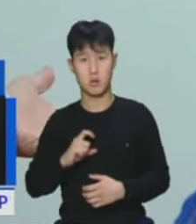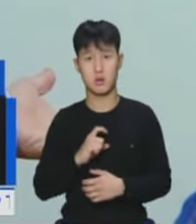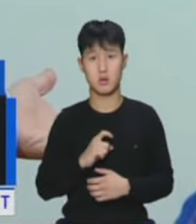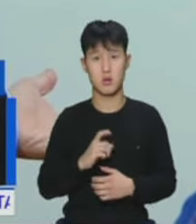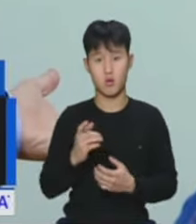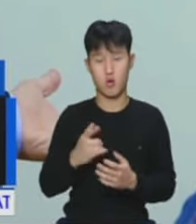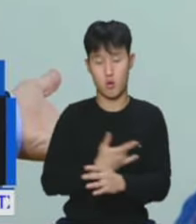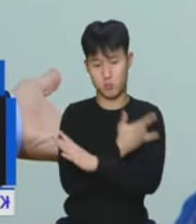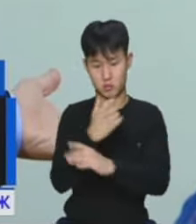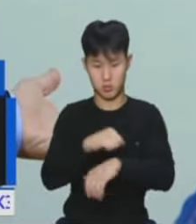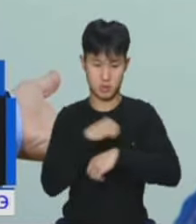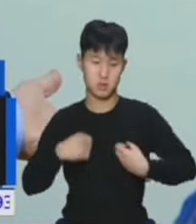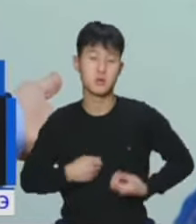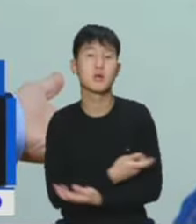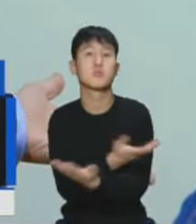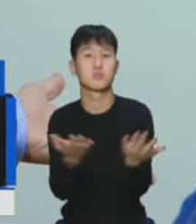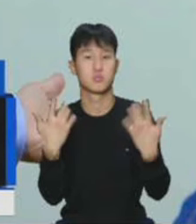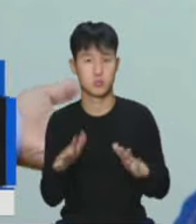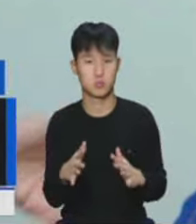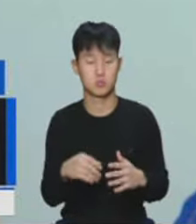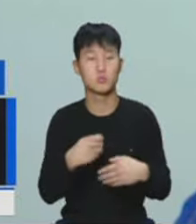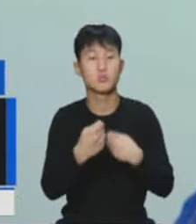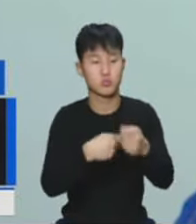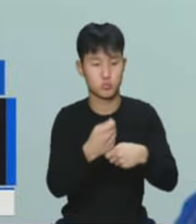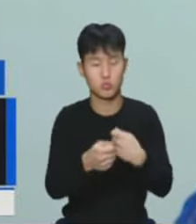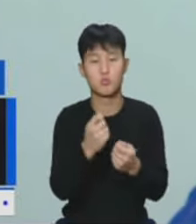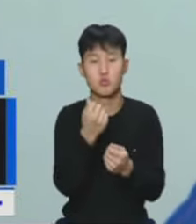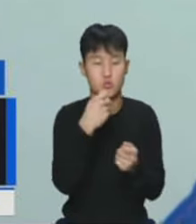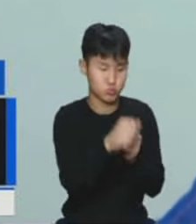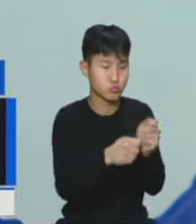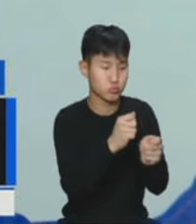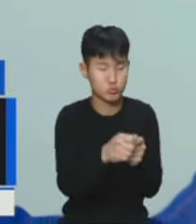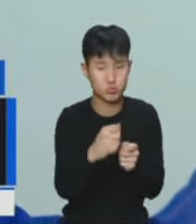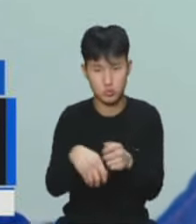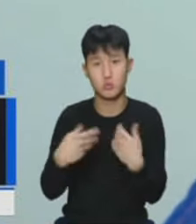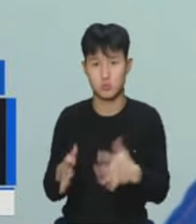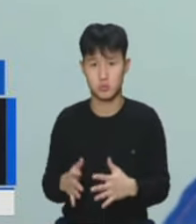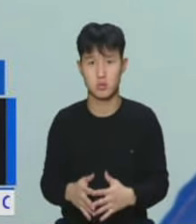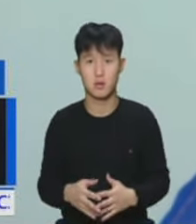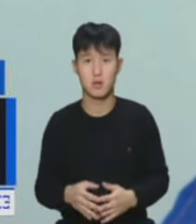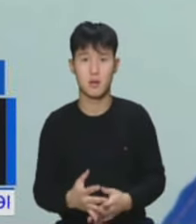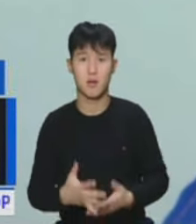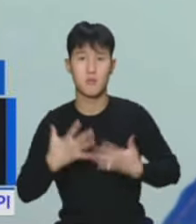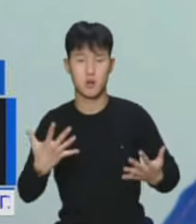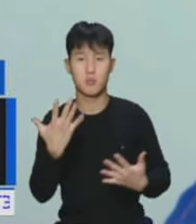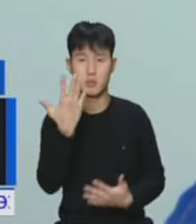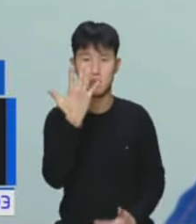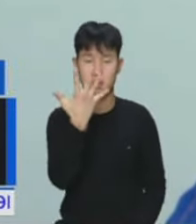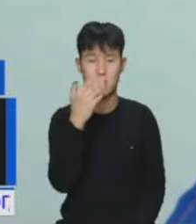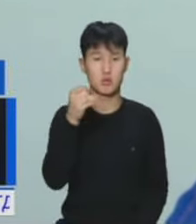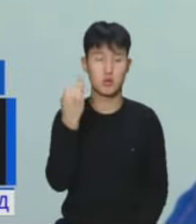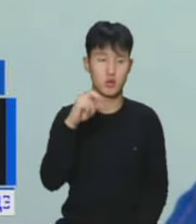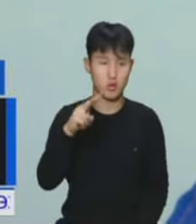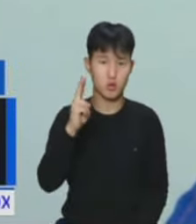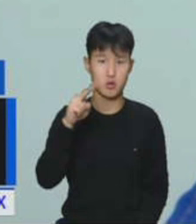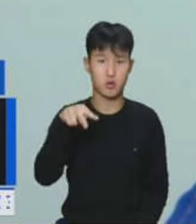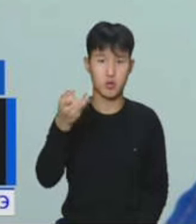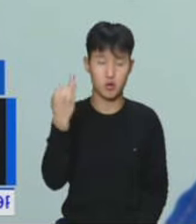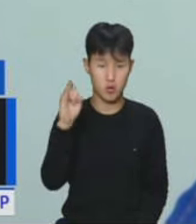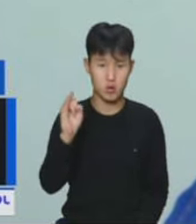байгаа. Өгсөн байгаа. Тэгэхээр том таван толгой буюу энэс ч одоо